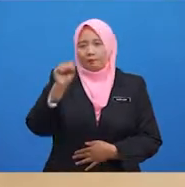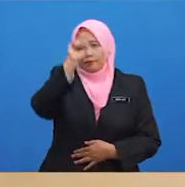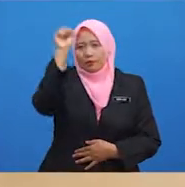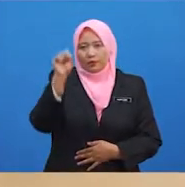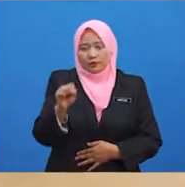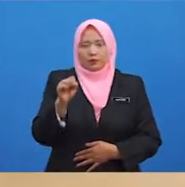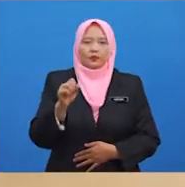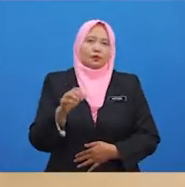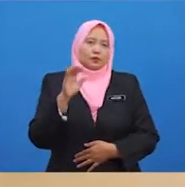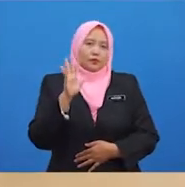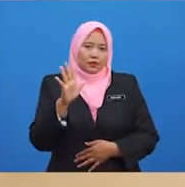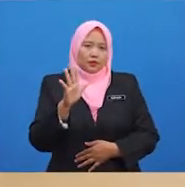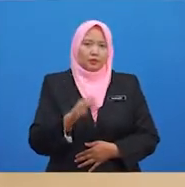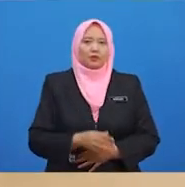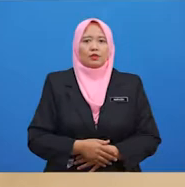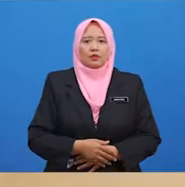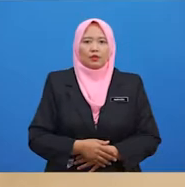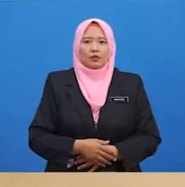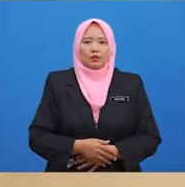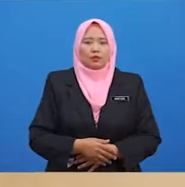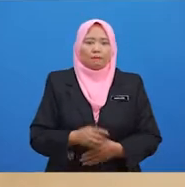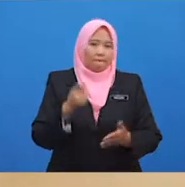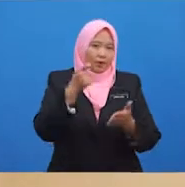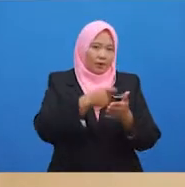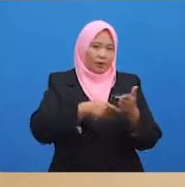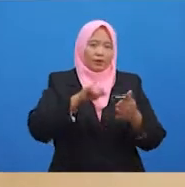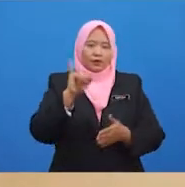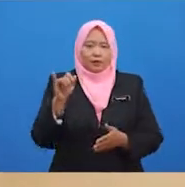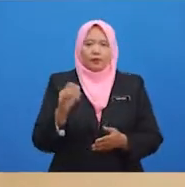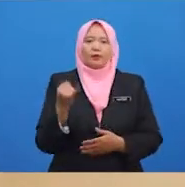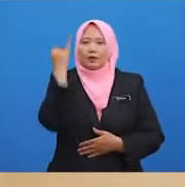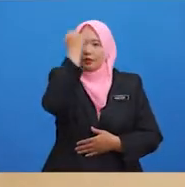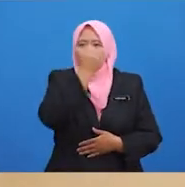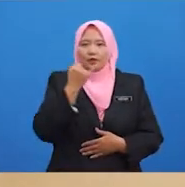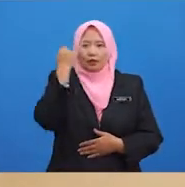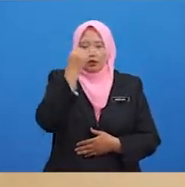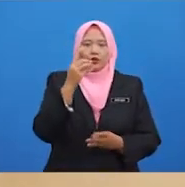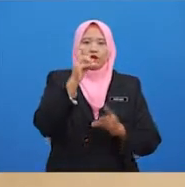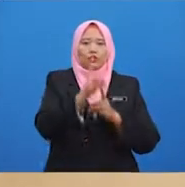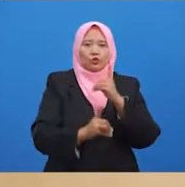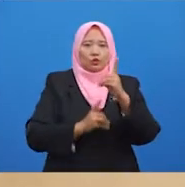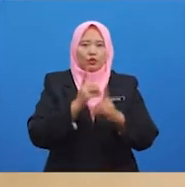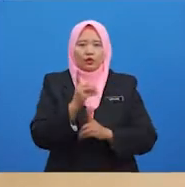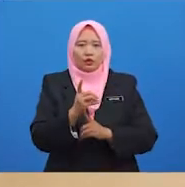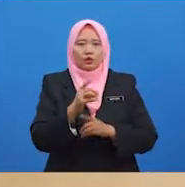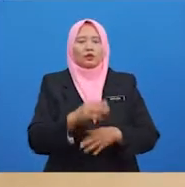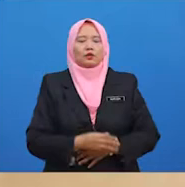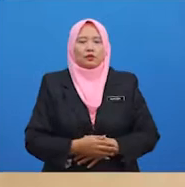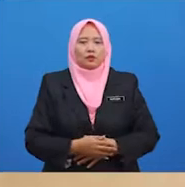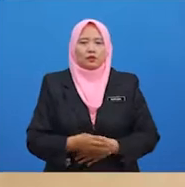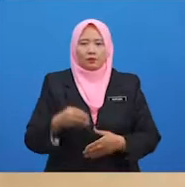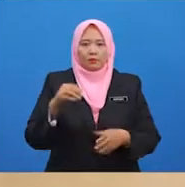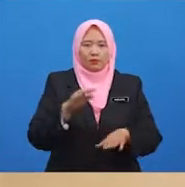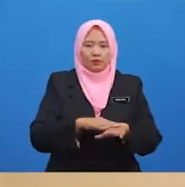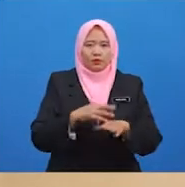Persoalan terakhir ialah persoalan menghargai keindahan dunia. Pernyataan ini dapat dilihat